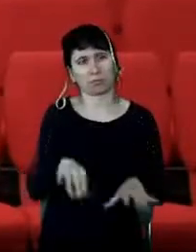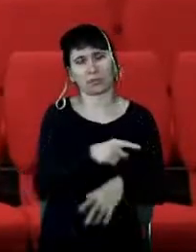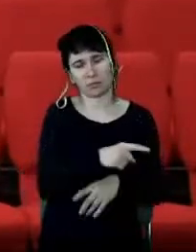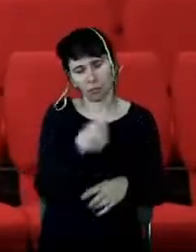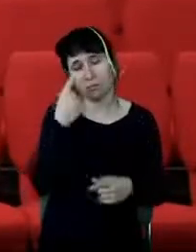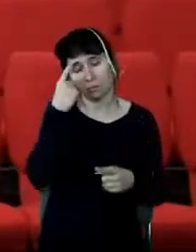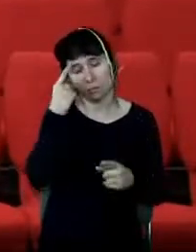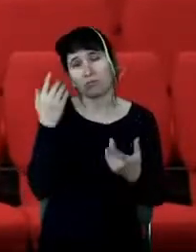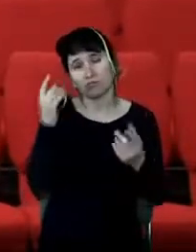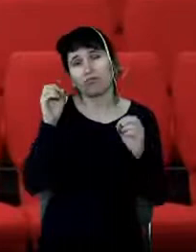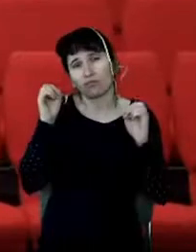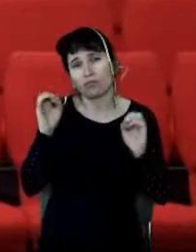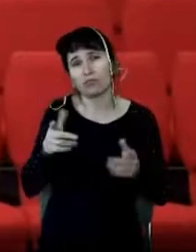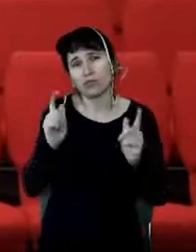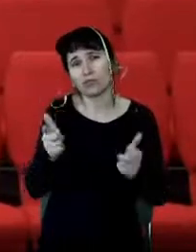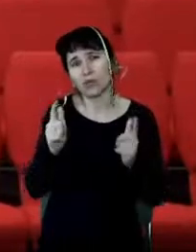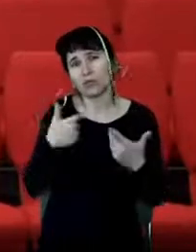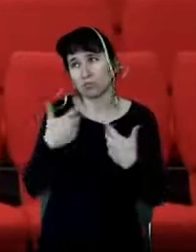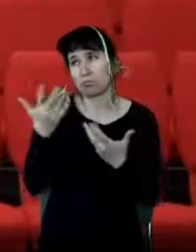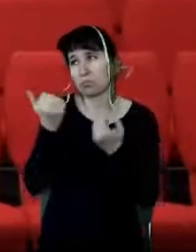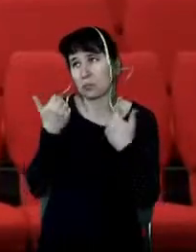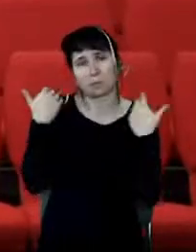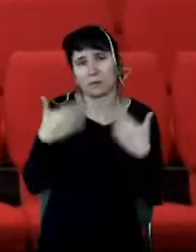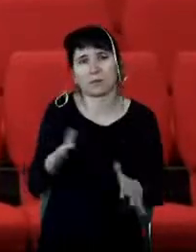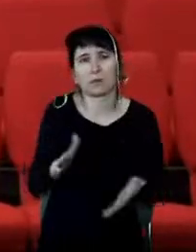незрозуміла інколи для нас, людей. Тому